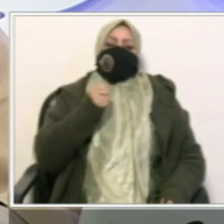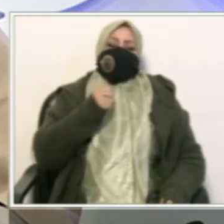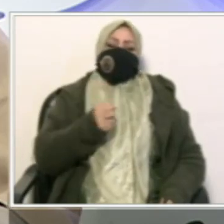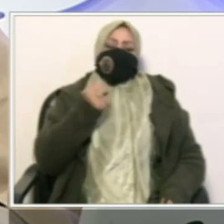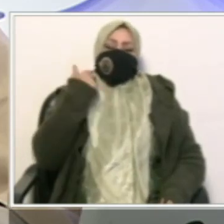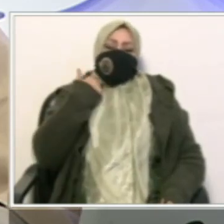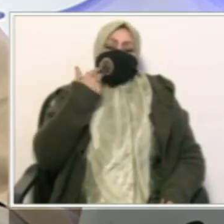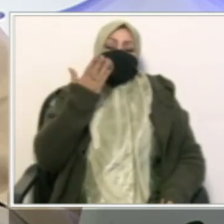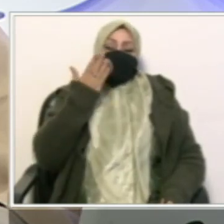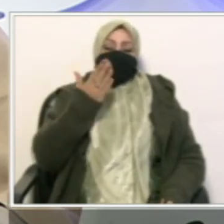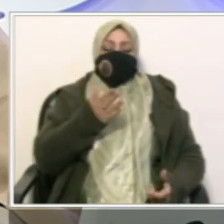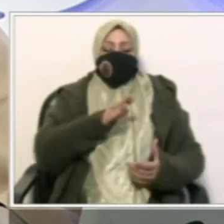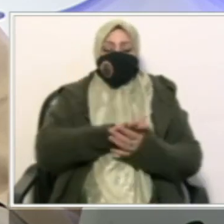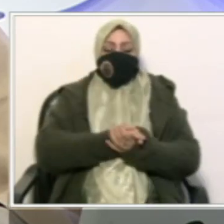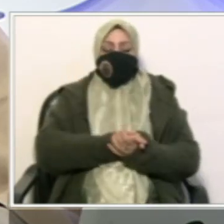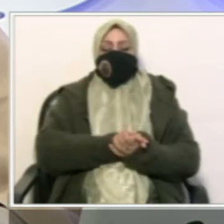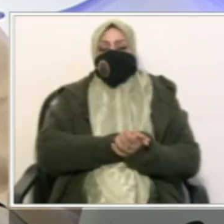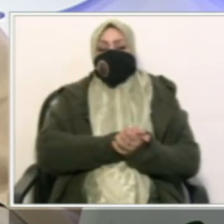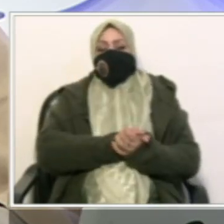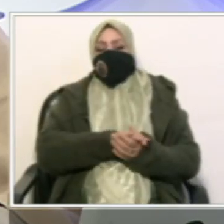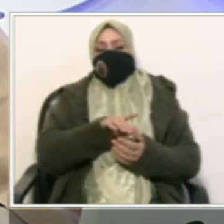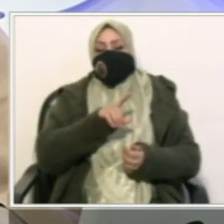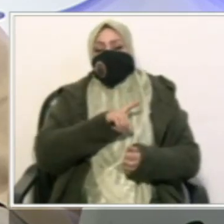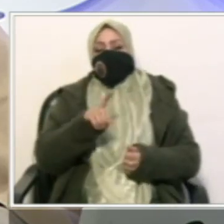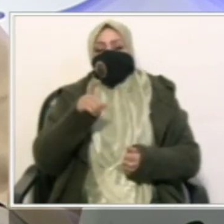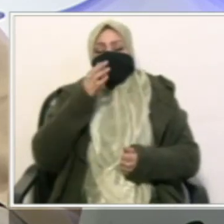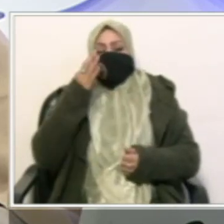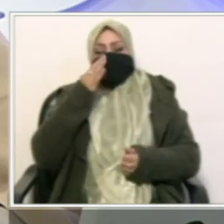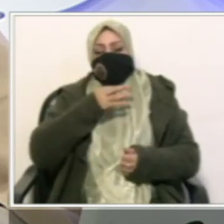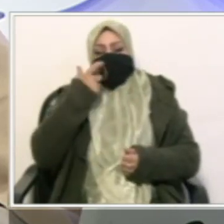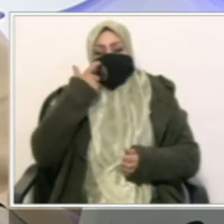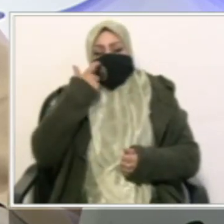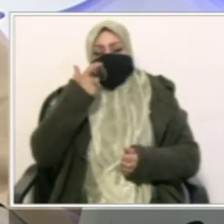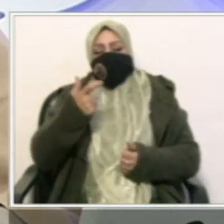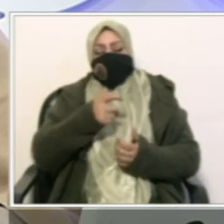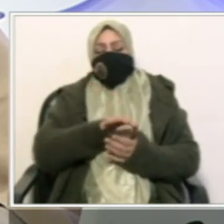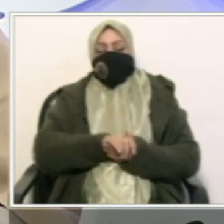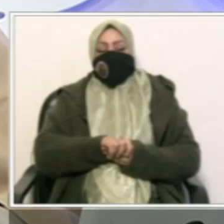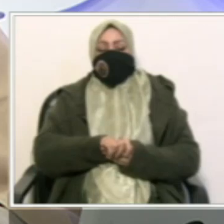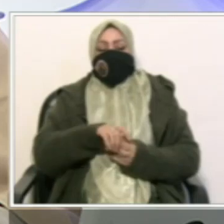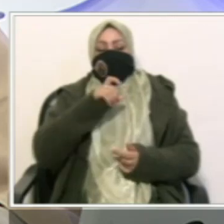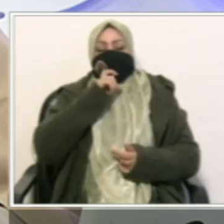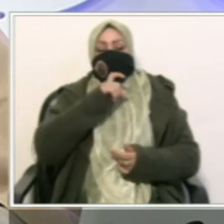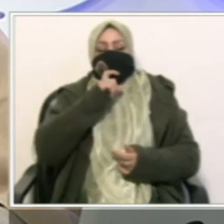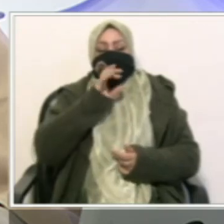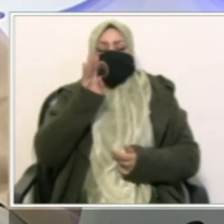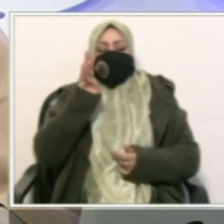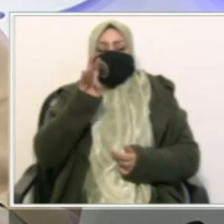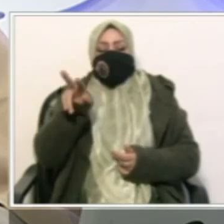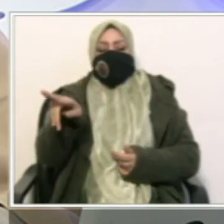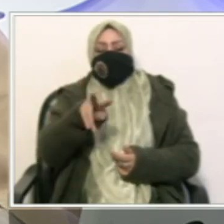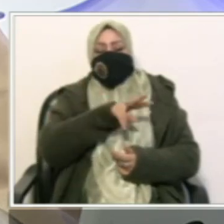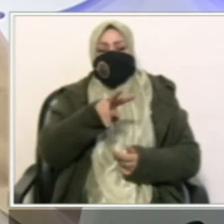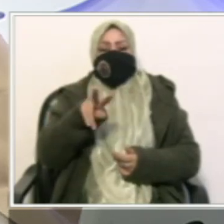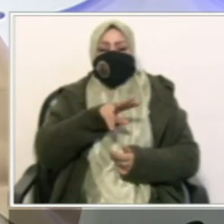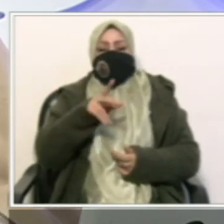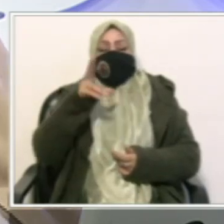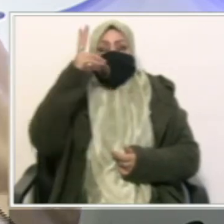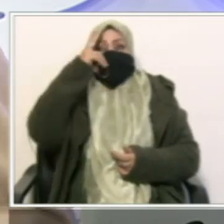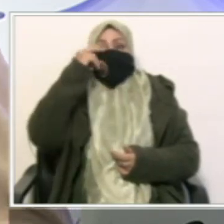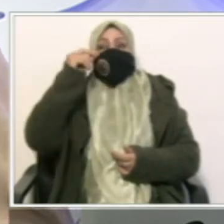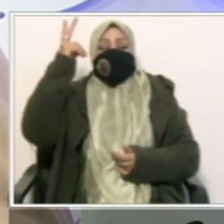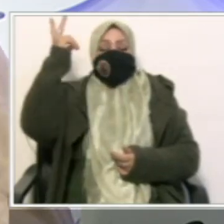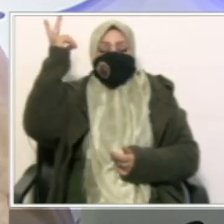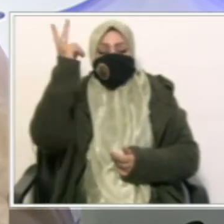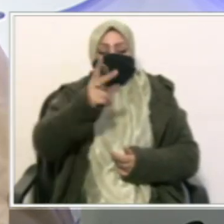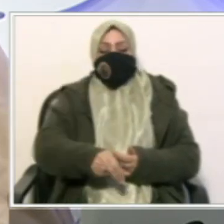فلا يحل هذا الأمر. من أفسد امرأة على زوجها كدت أن ألعنه لعنة تدخل معه في قبره والعياذ بالله. أسأل